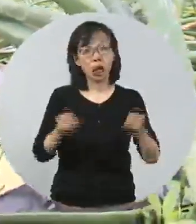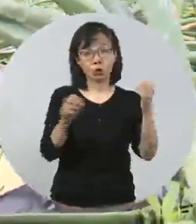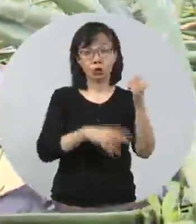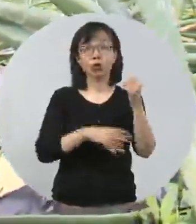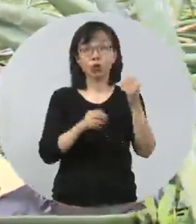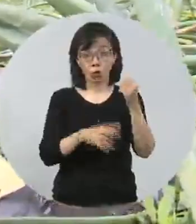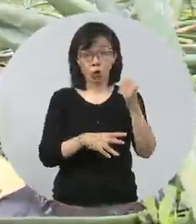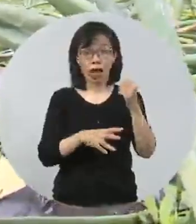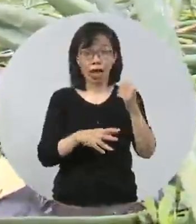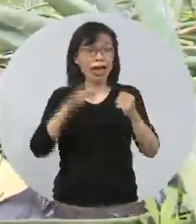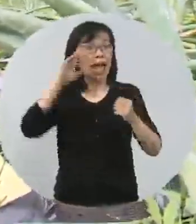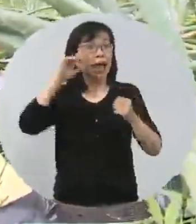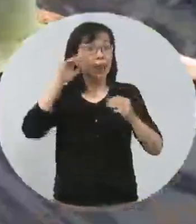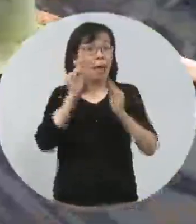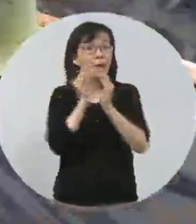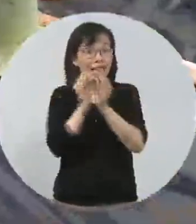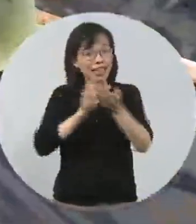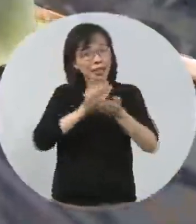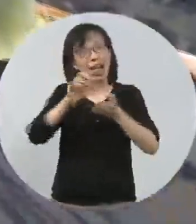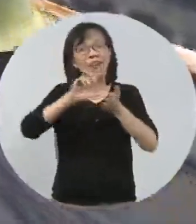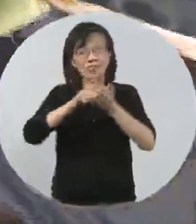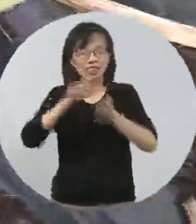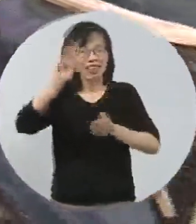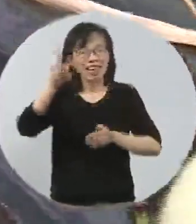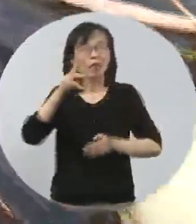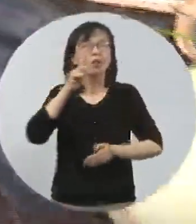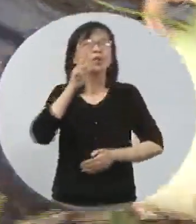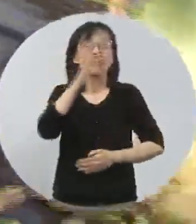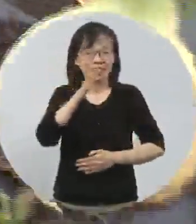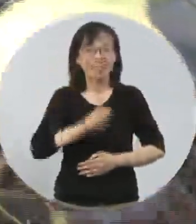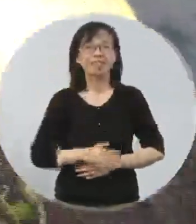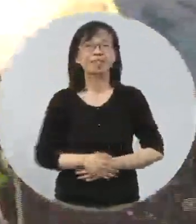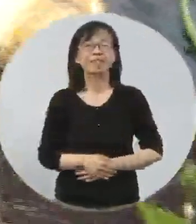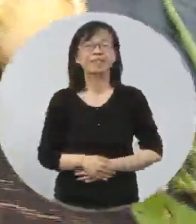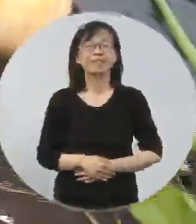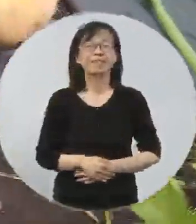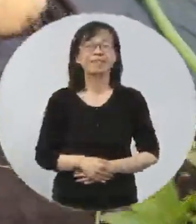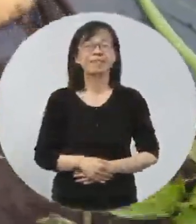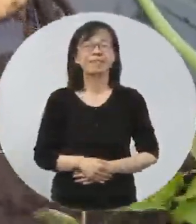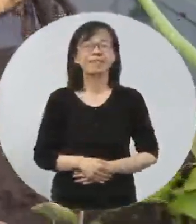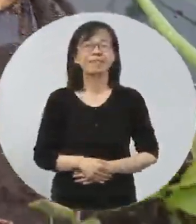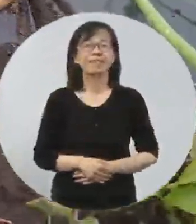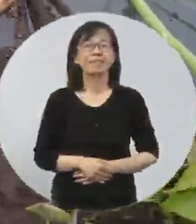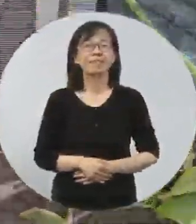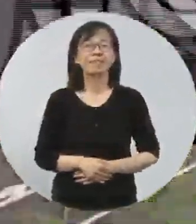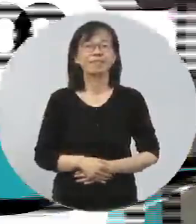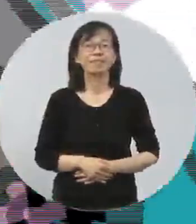で玉ねぎを買う際はぜひ参考にしてみてくださいね。